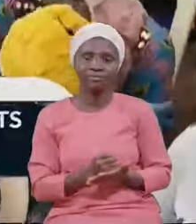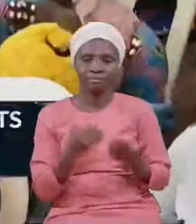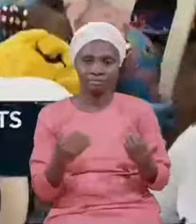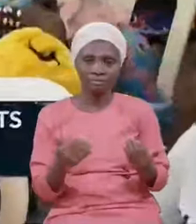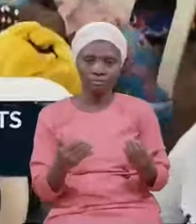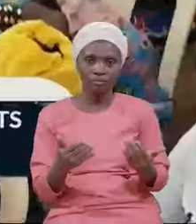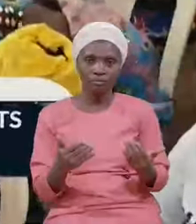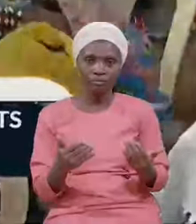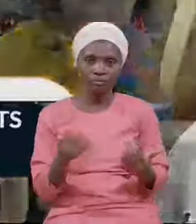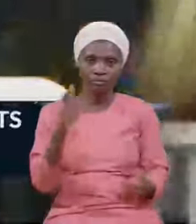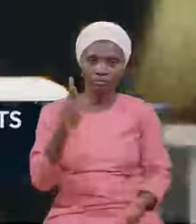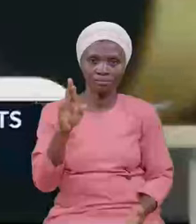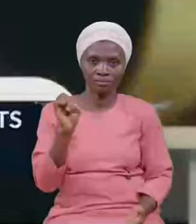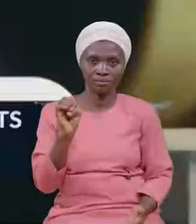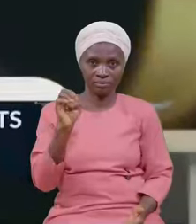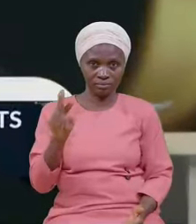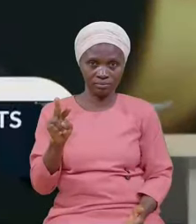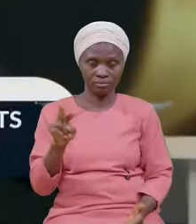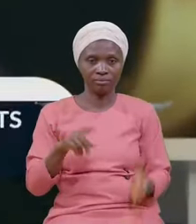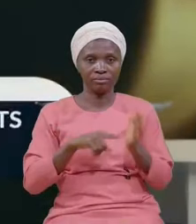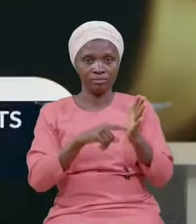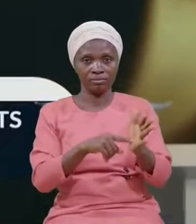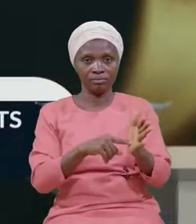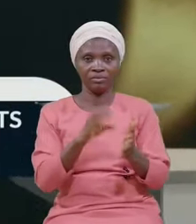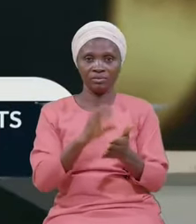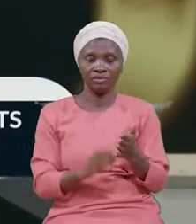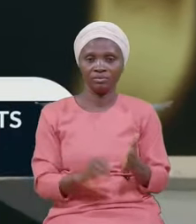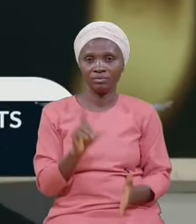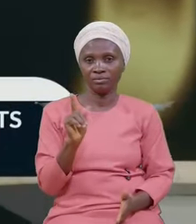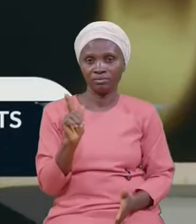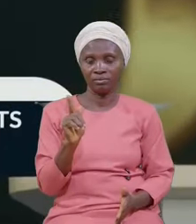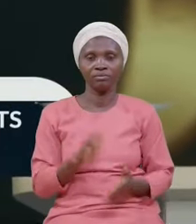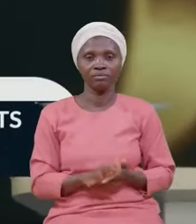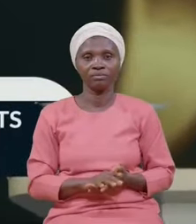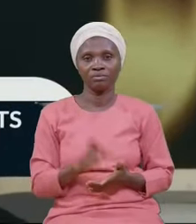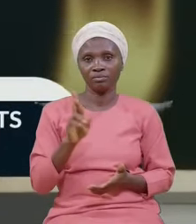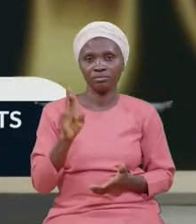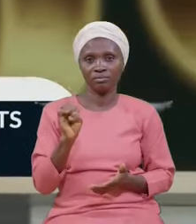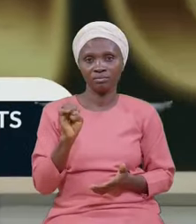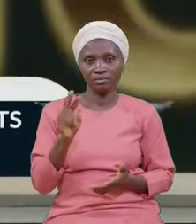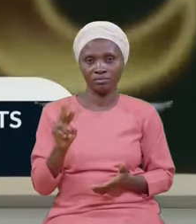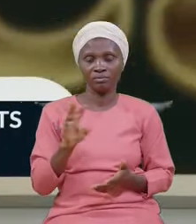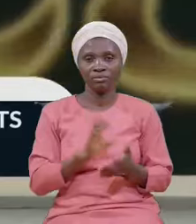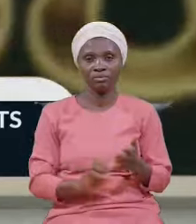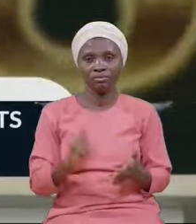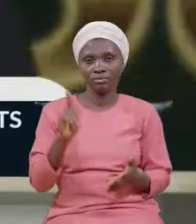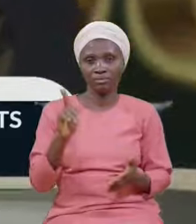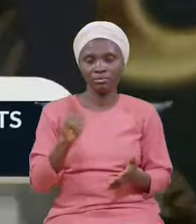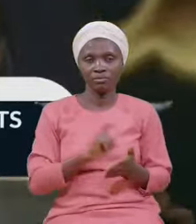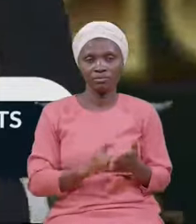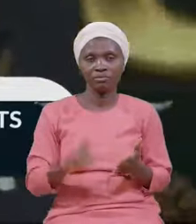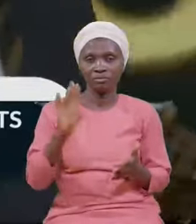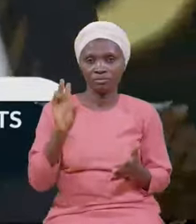Apocalypse, chapitre 21. Voyons le verset 7. Apocalypse 21, 7. Celui